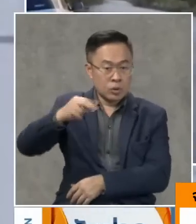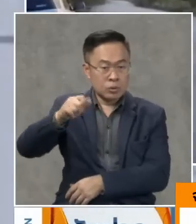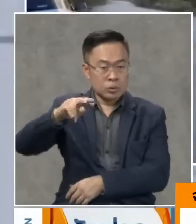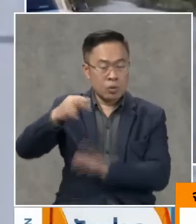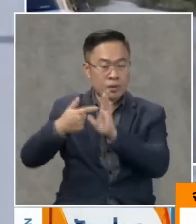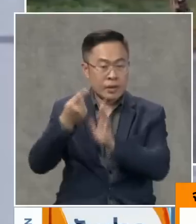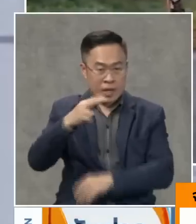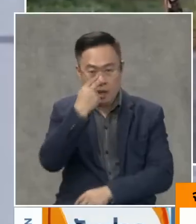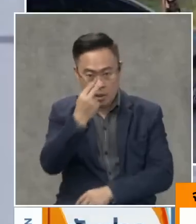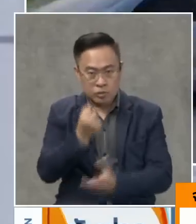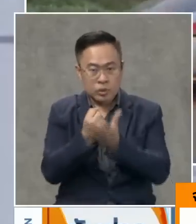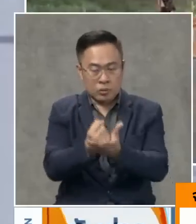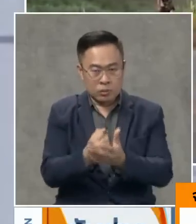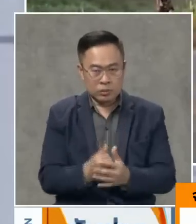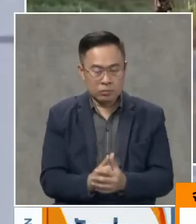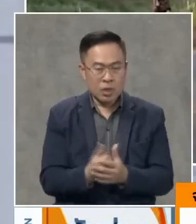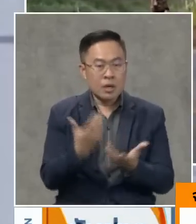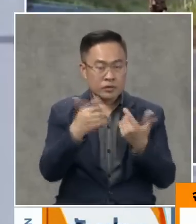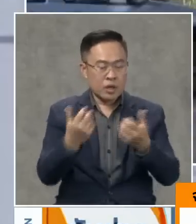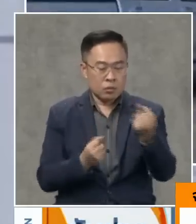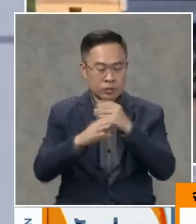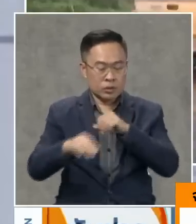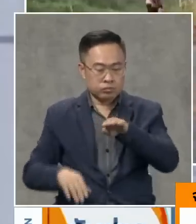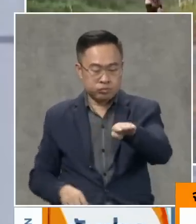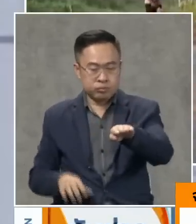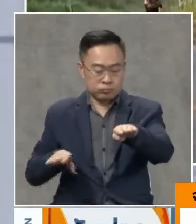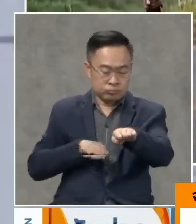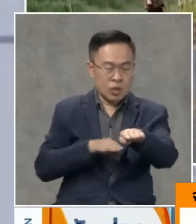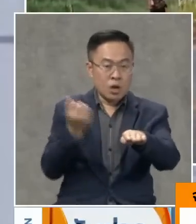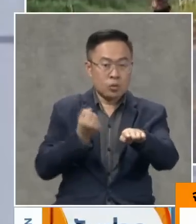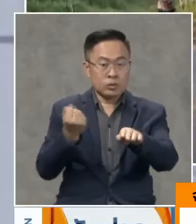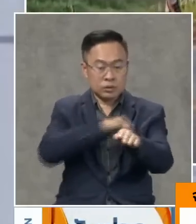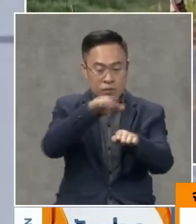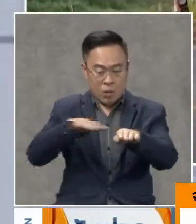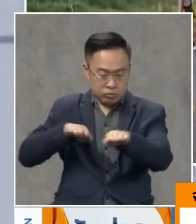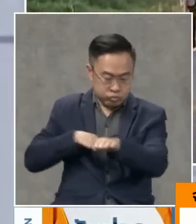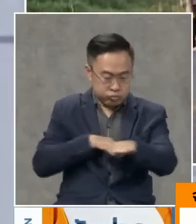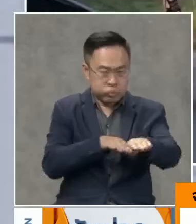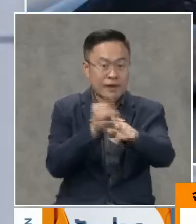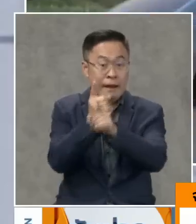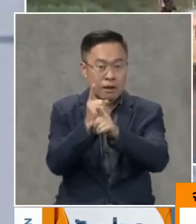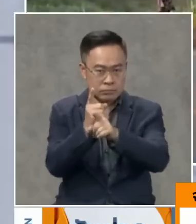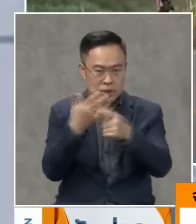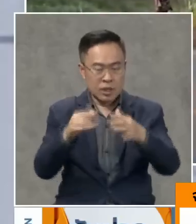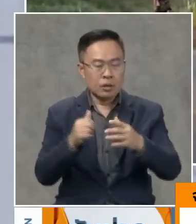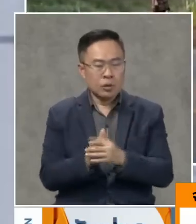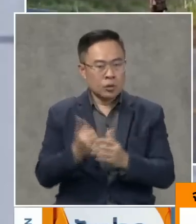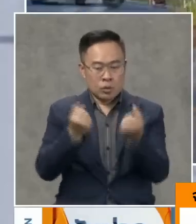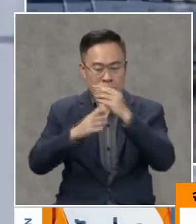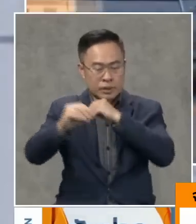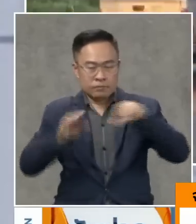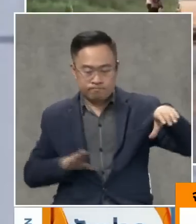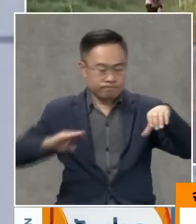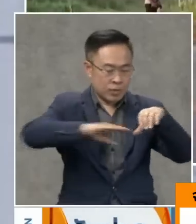ถกระบะตู้ทึบของชายคนนี้ขับติดตามมาอยู่ห่างๆด้วยนะคะแล้วเดินทางไปถึงสภ.หนองแคค่ะก็เลยพาหญิงค